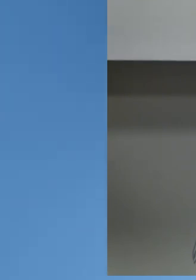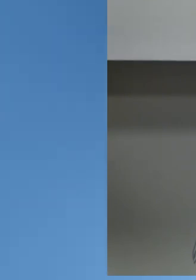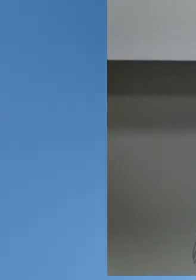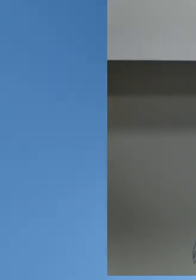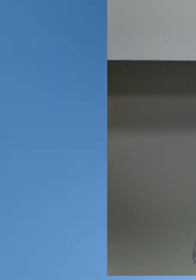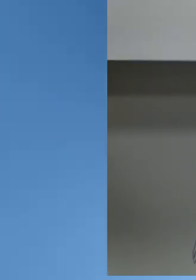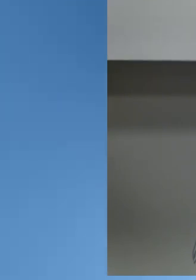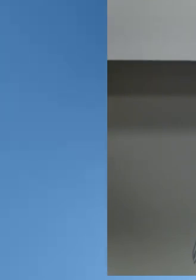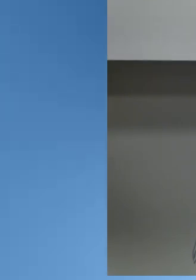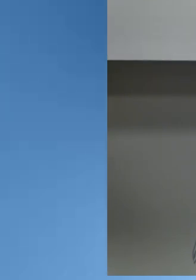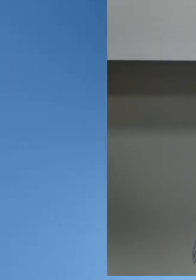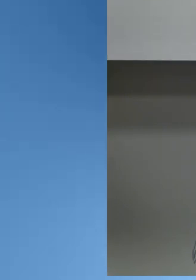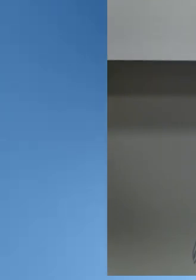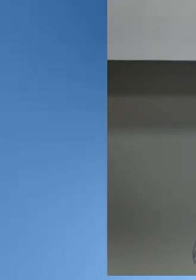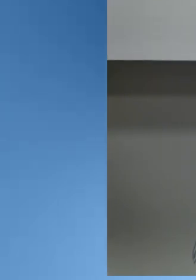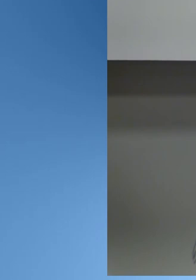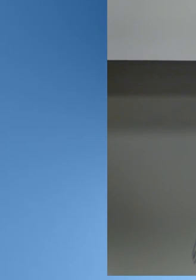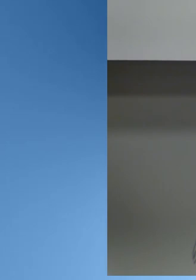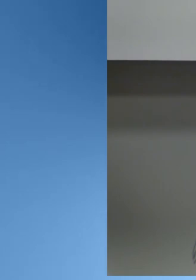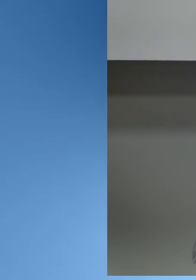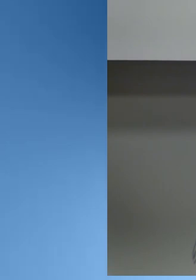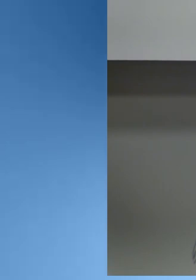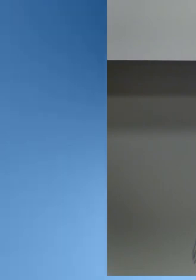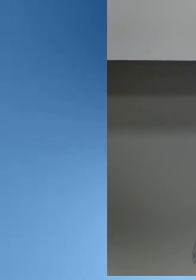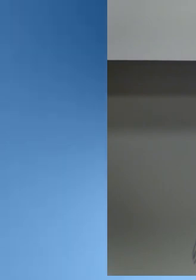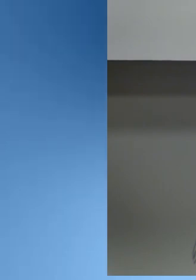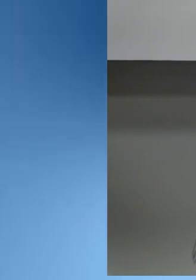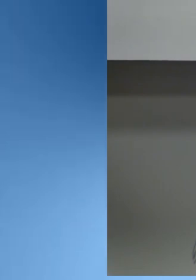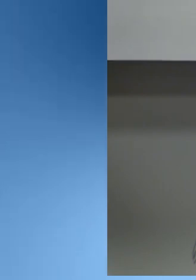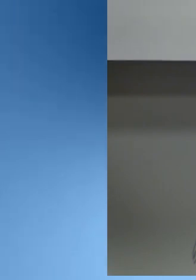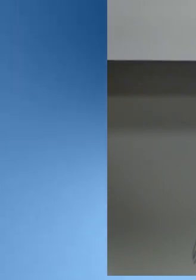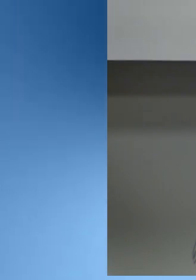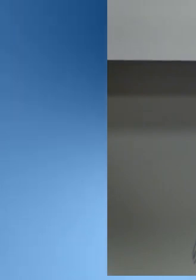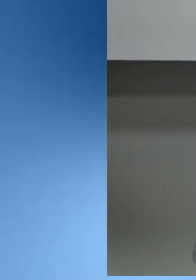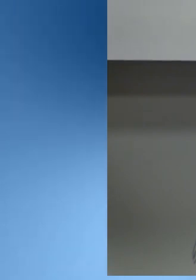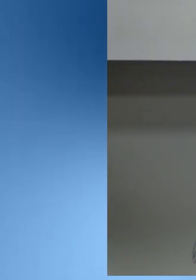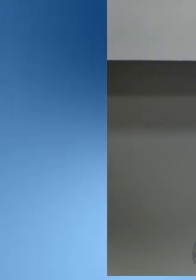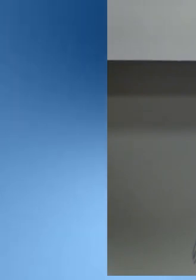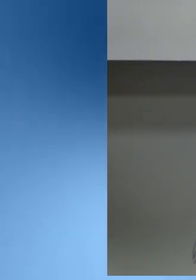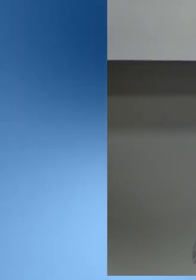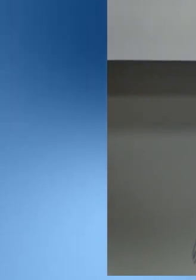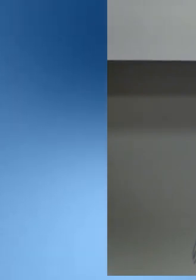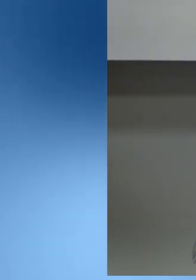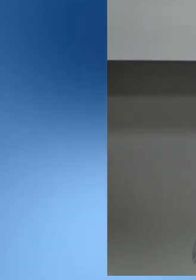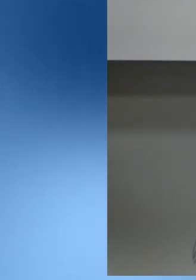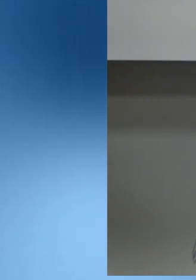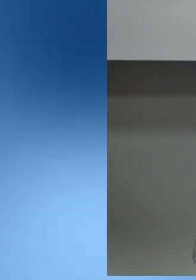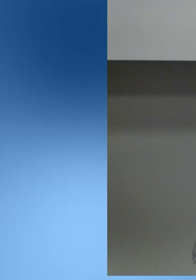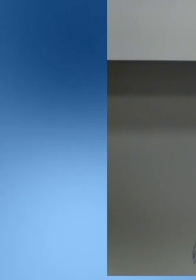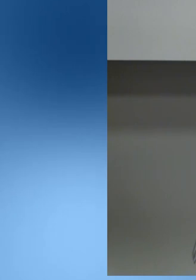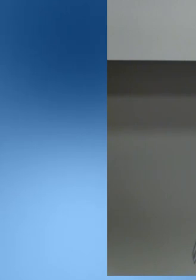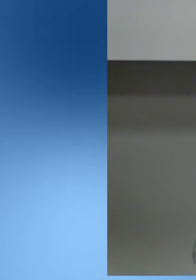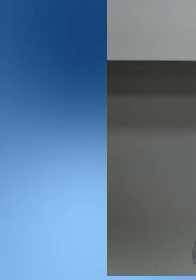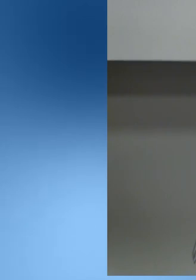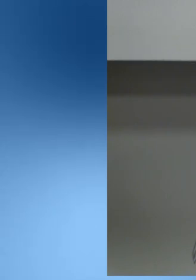assez exaltant en fait et ça peut vraiment être un un maillon fort du du pilier social à l'avenir je mets cette délibération au voie qui ne